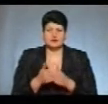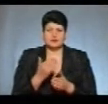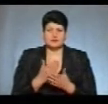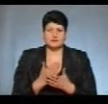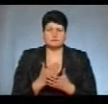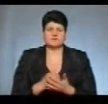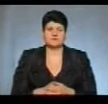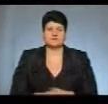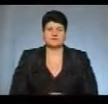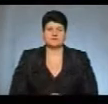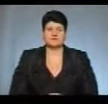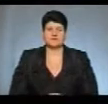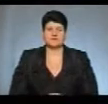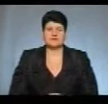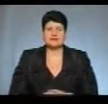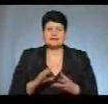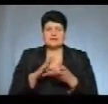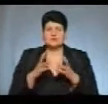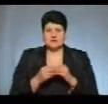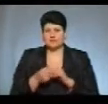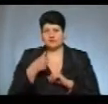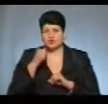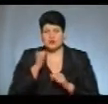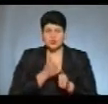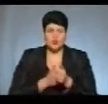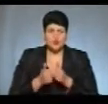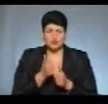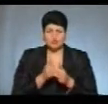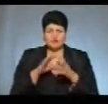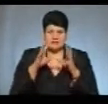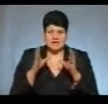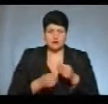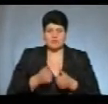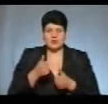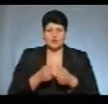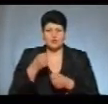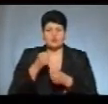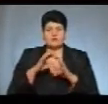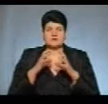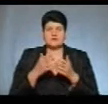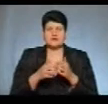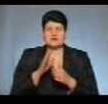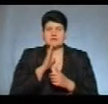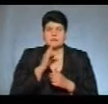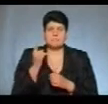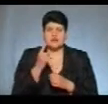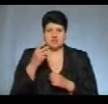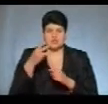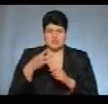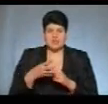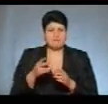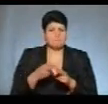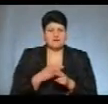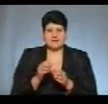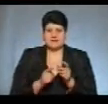Макаріайнен. За результатами вчорашньої гонки спринту у загальному рейтингу Кубку світу серед жінок, перша трійка залишилась без